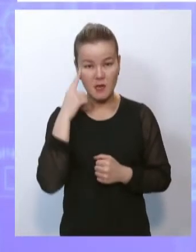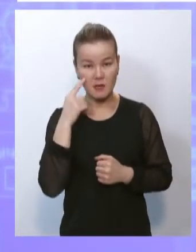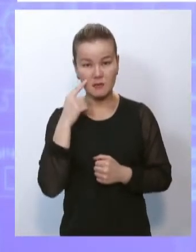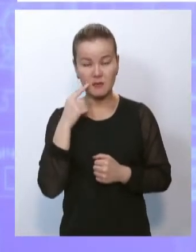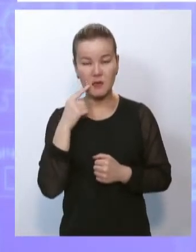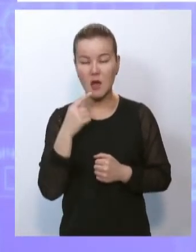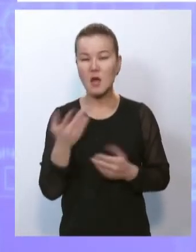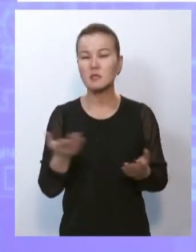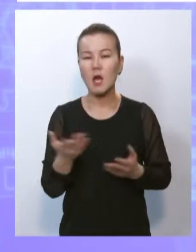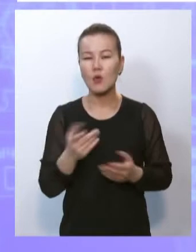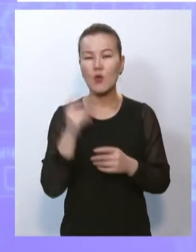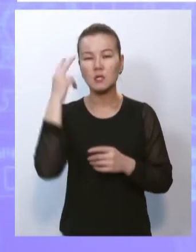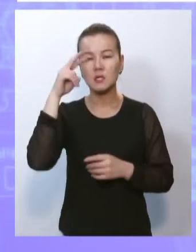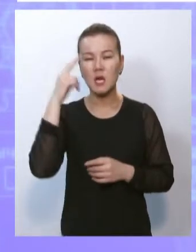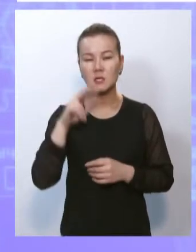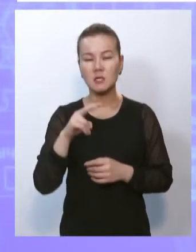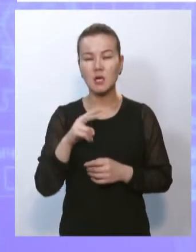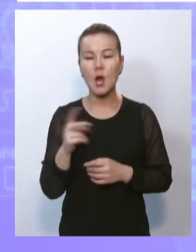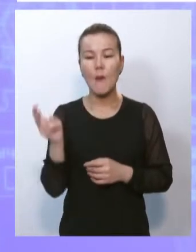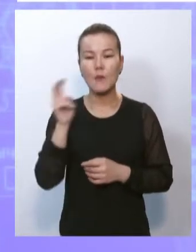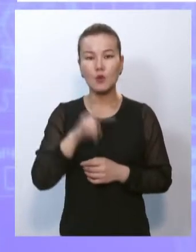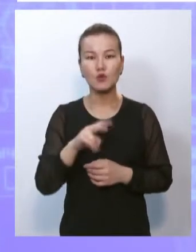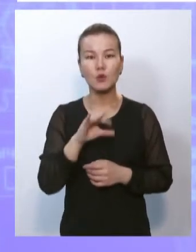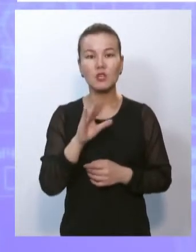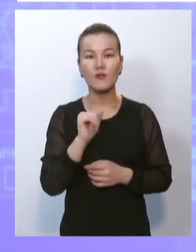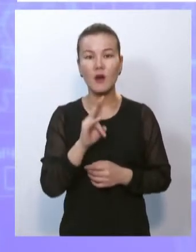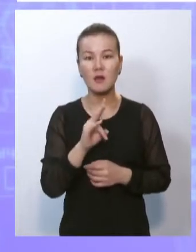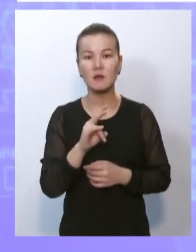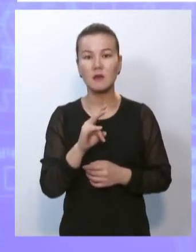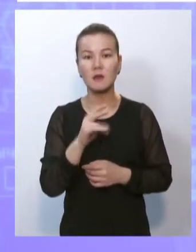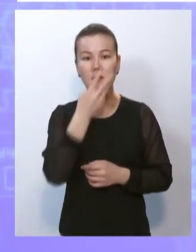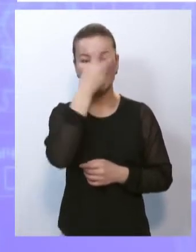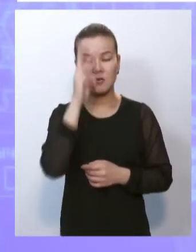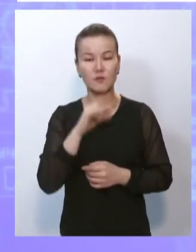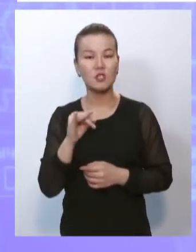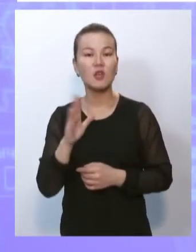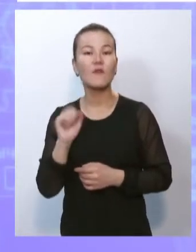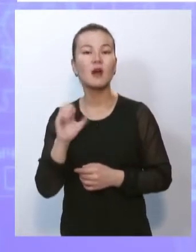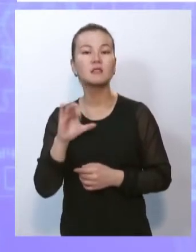с какой сказке пришел к нам иван-царевич и василиса